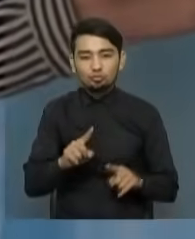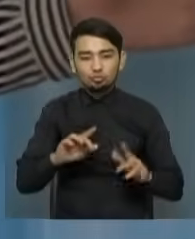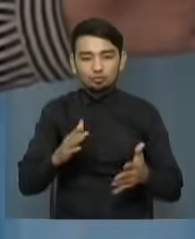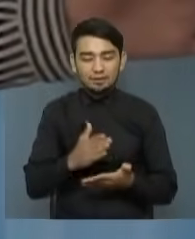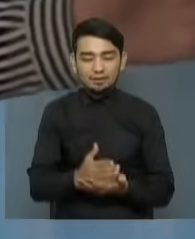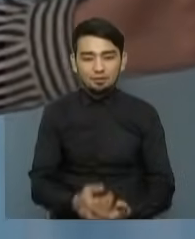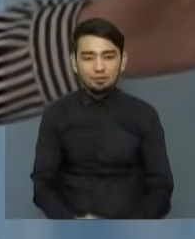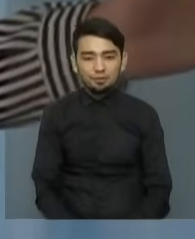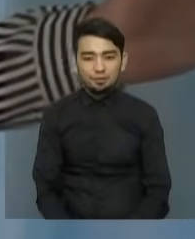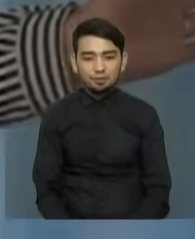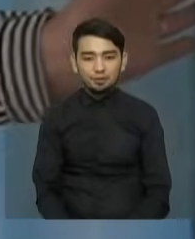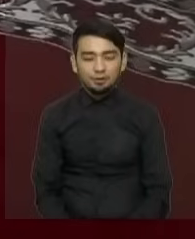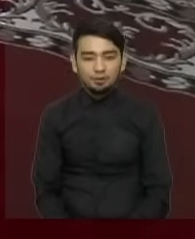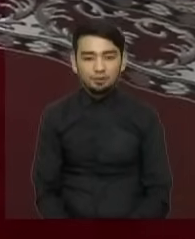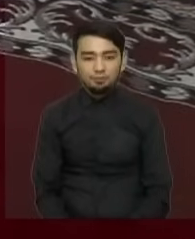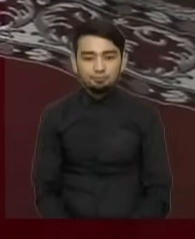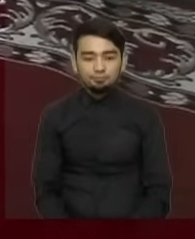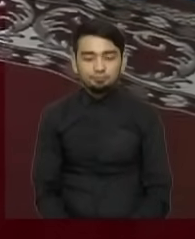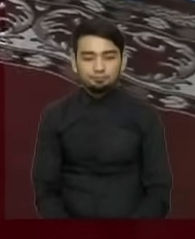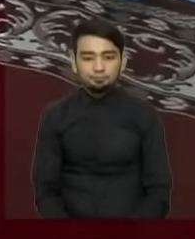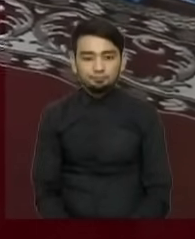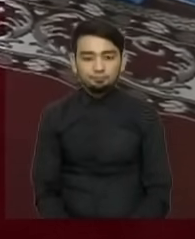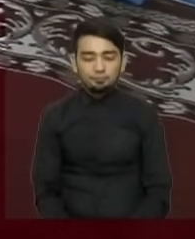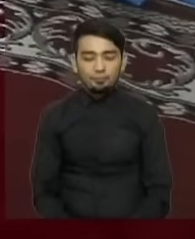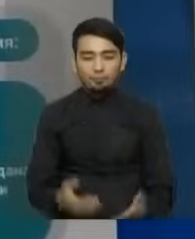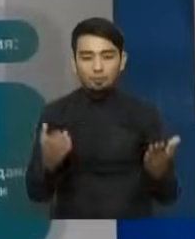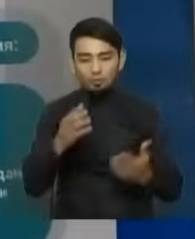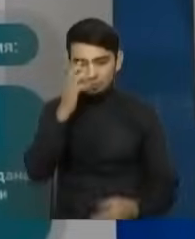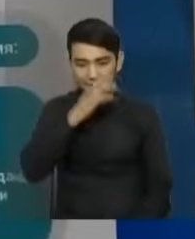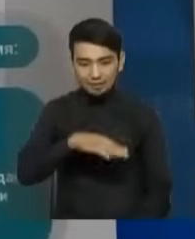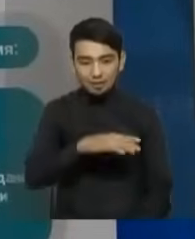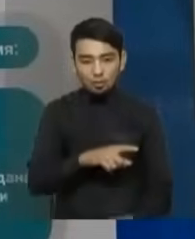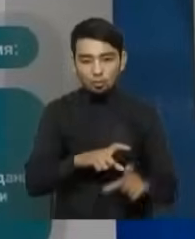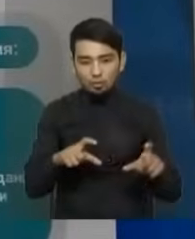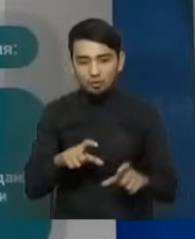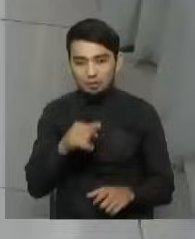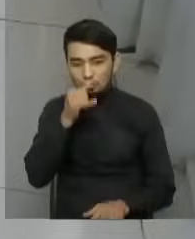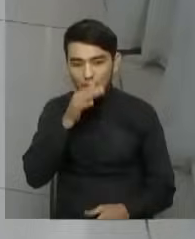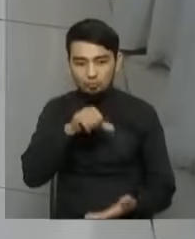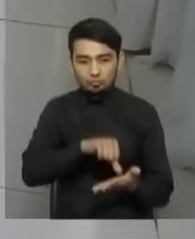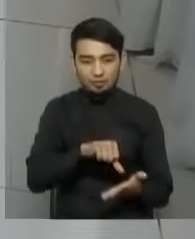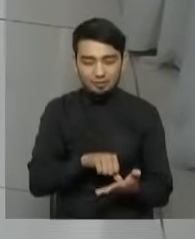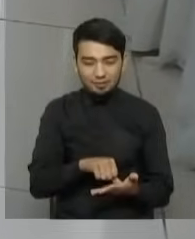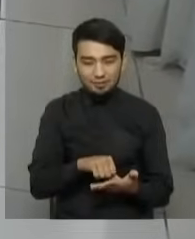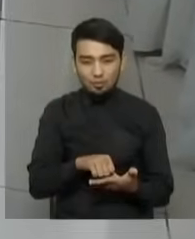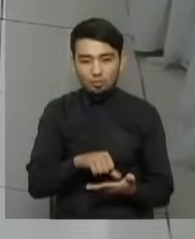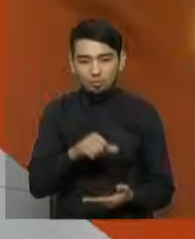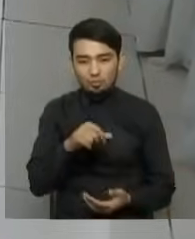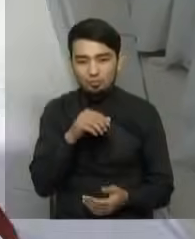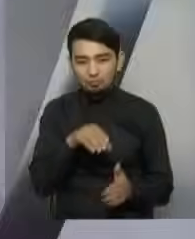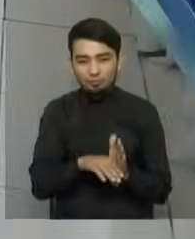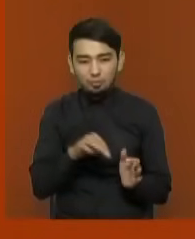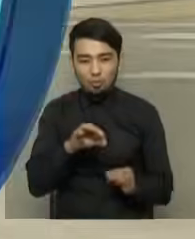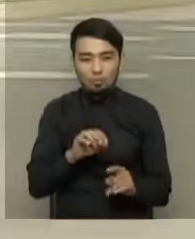установили 5 кабинок и урны для голосования. В каких странах граждане не смогут принять в этом процессе участие и